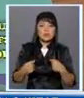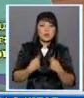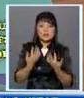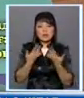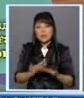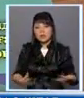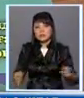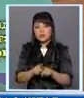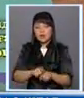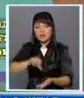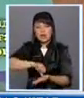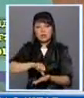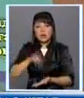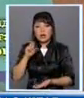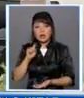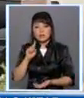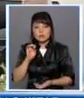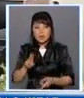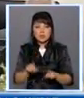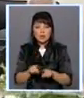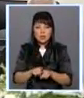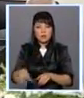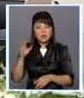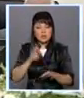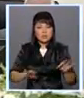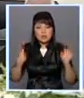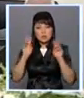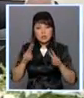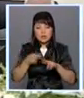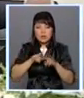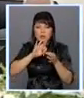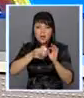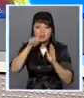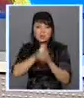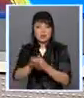қырылғандардың қатарында болған Қазыбек Сарымолдаевтың өмір туралы беймәлім сырлар да жазылған.